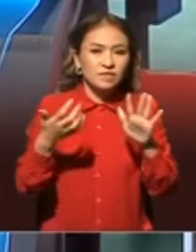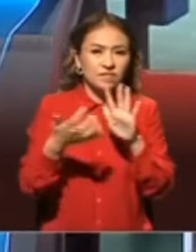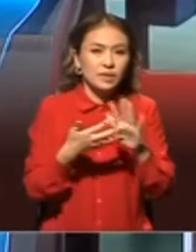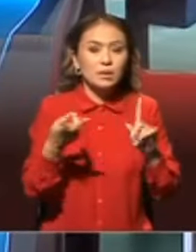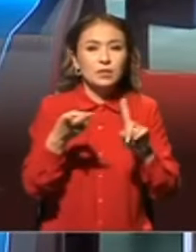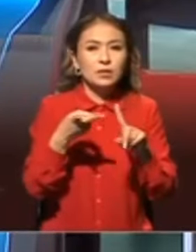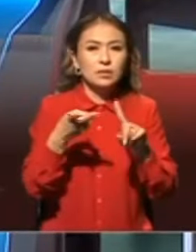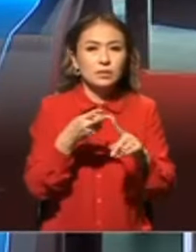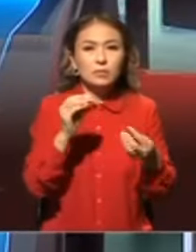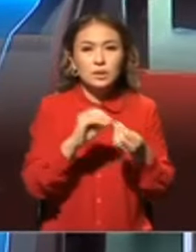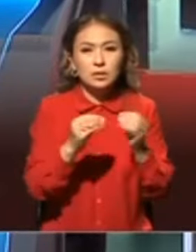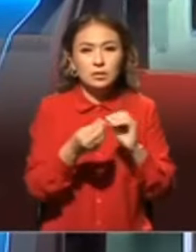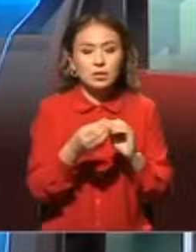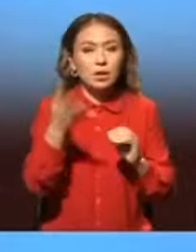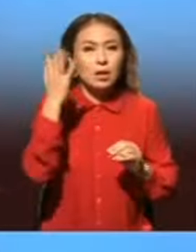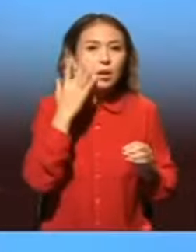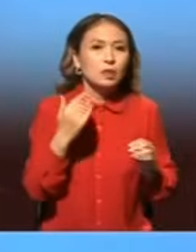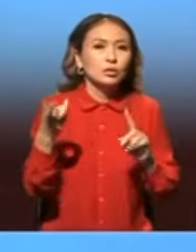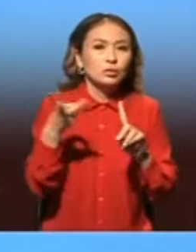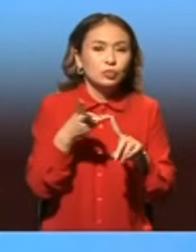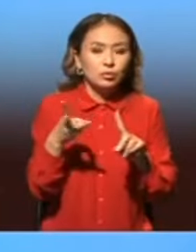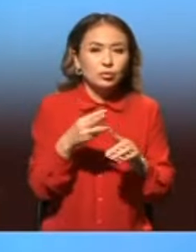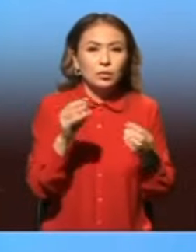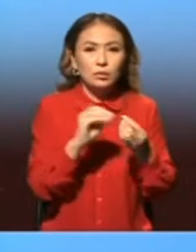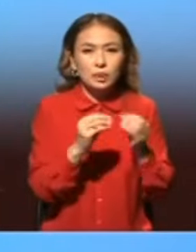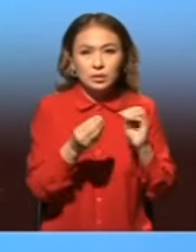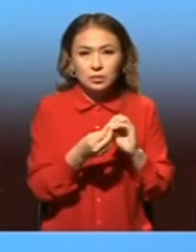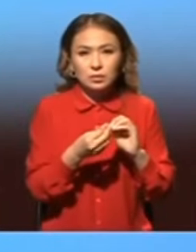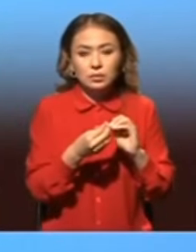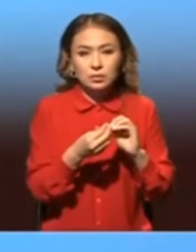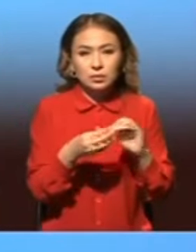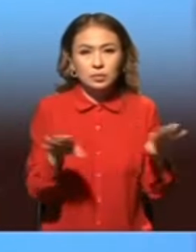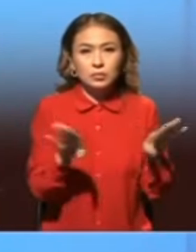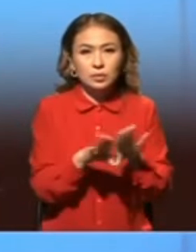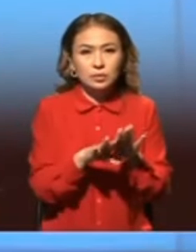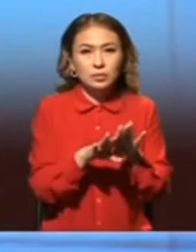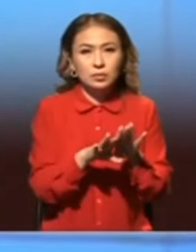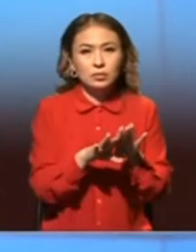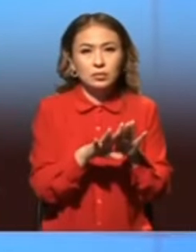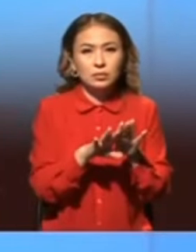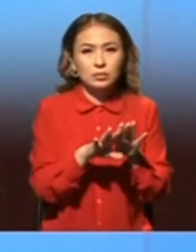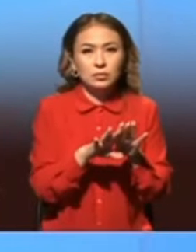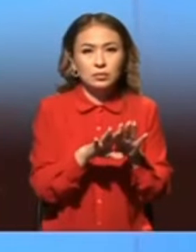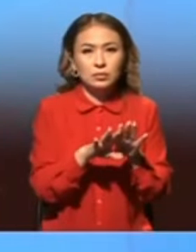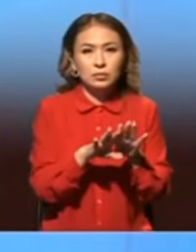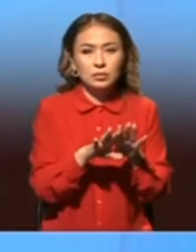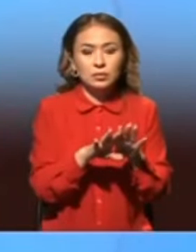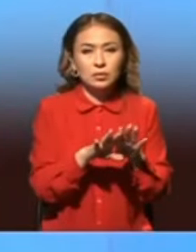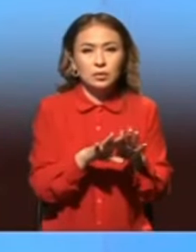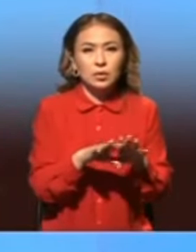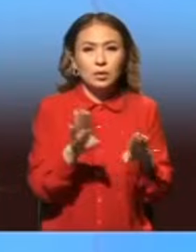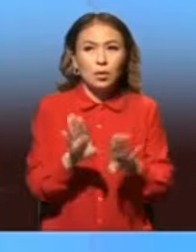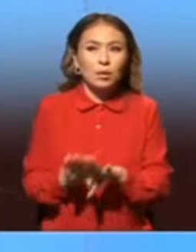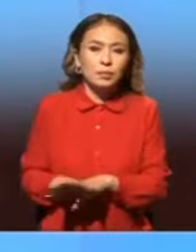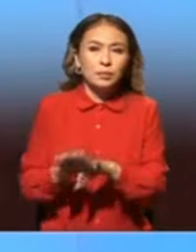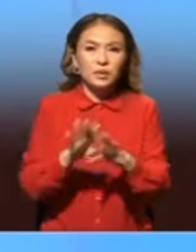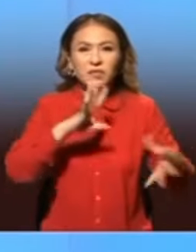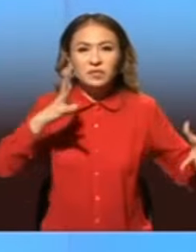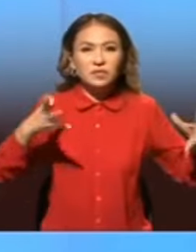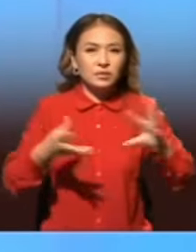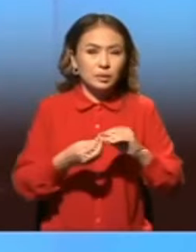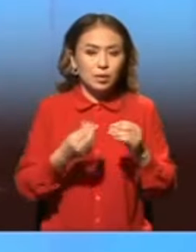екінші мәселе, иә. Үшінші мәселе, менің ойымша айтар едім, үшінші мәселе ол жаңа кешенді түрде көмек